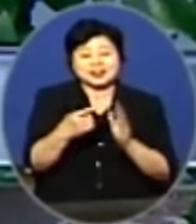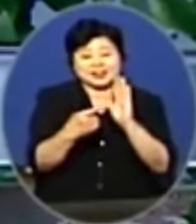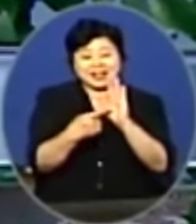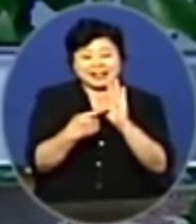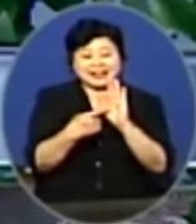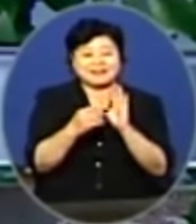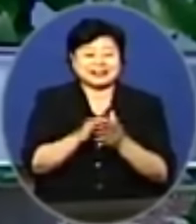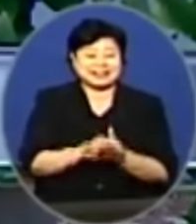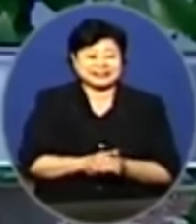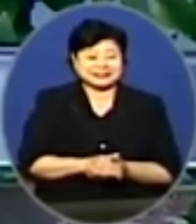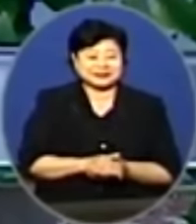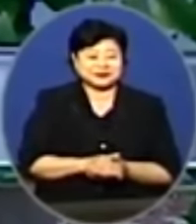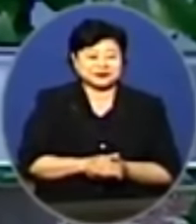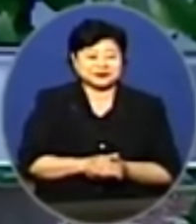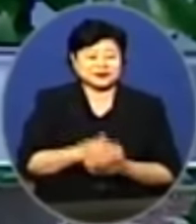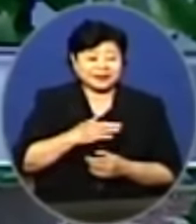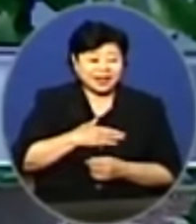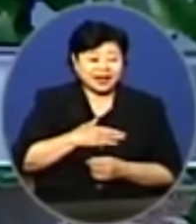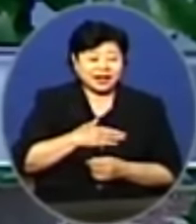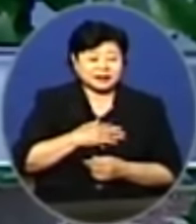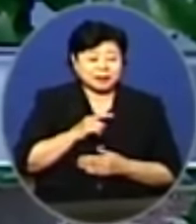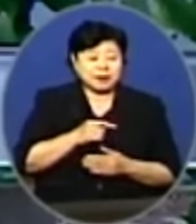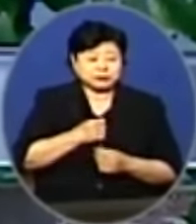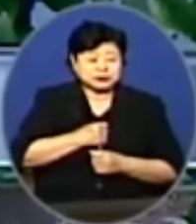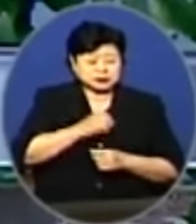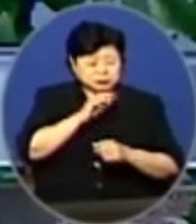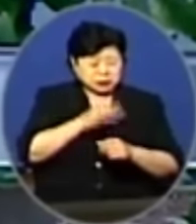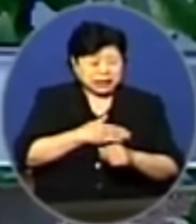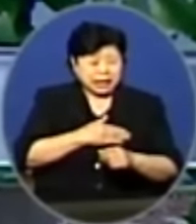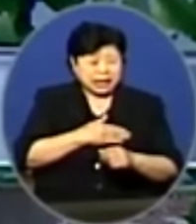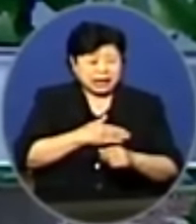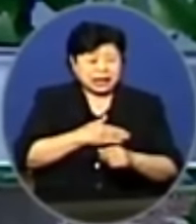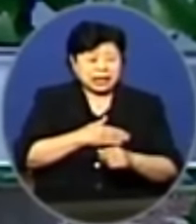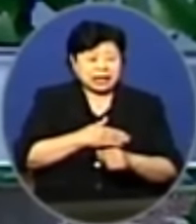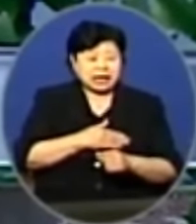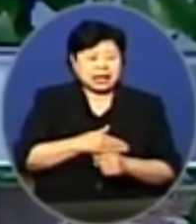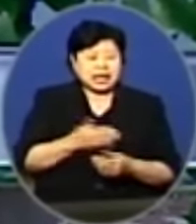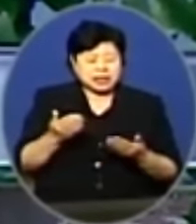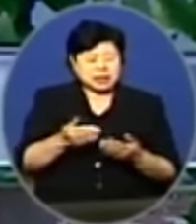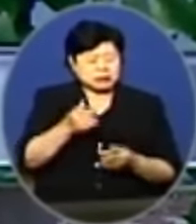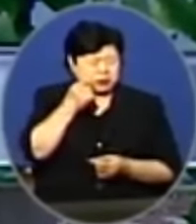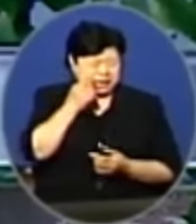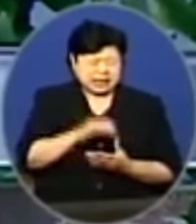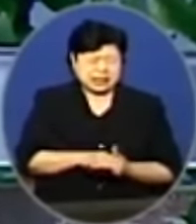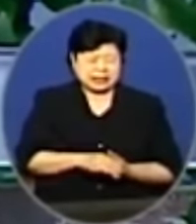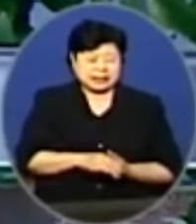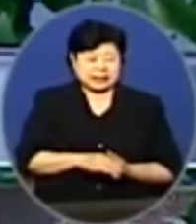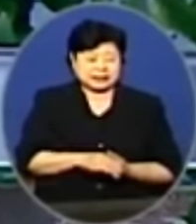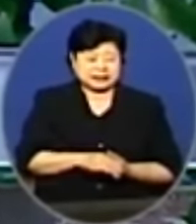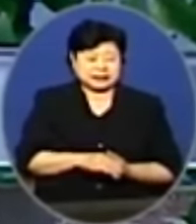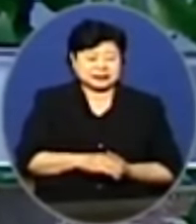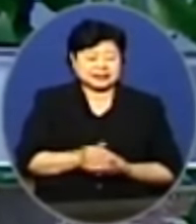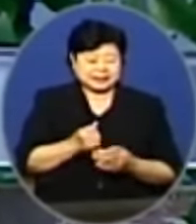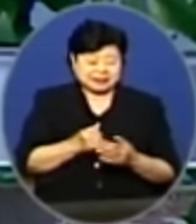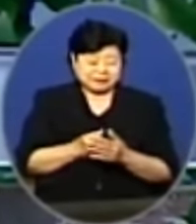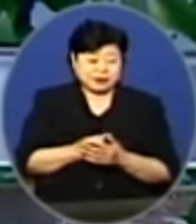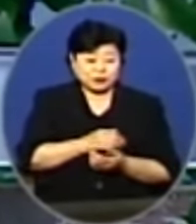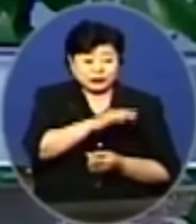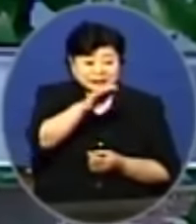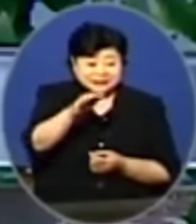나타나게 되는 것입니다. 내가 나 마음을 지키지 못하면 아무 일도 할 수가 없는 것입니다. 그러므로